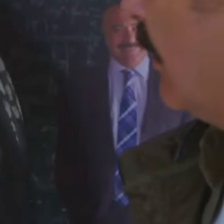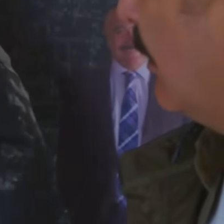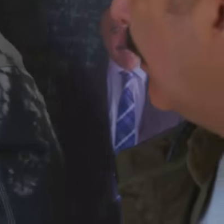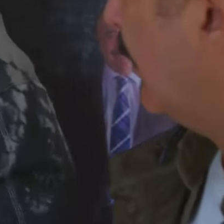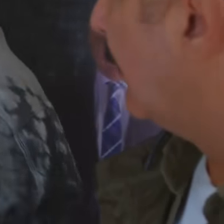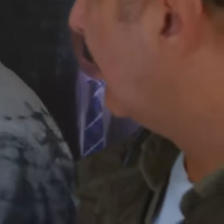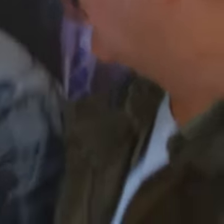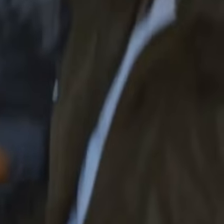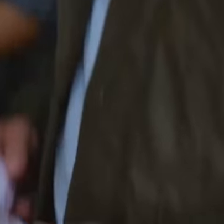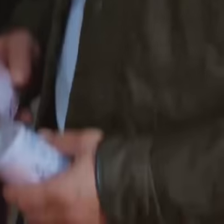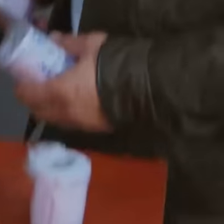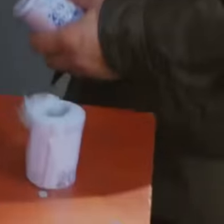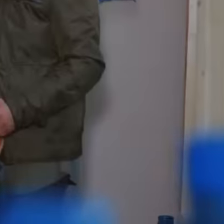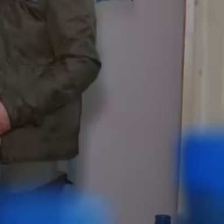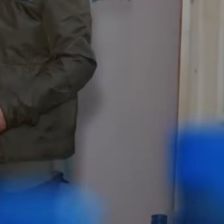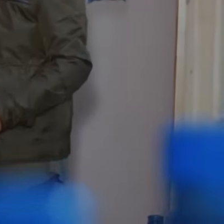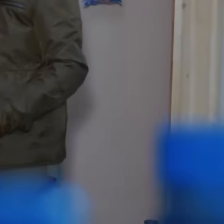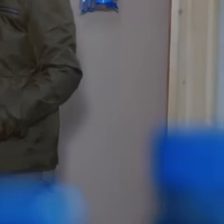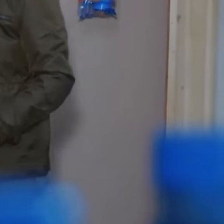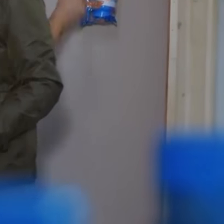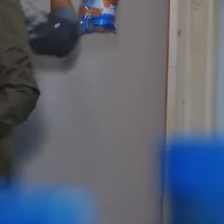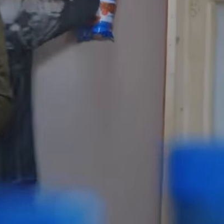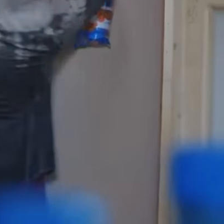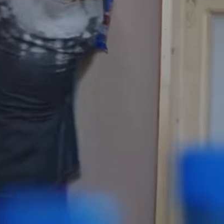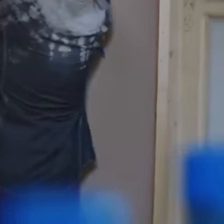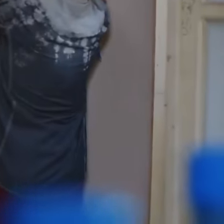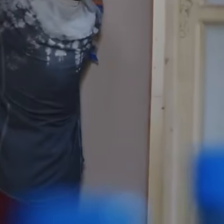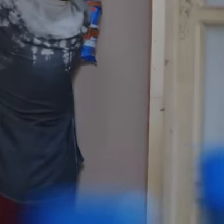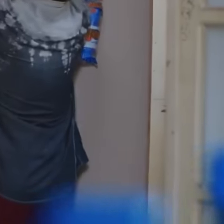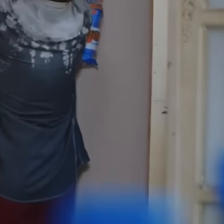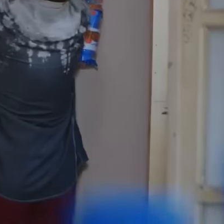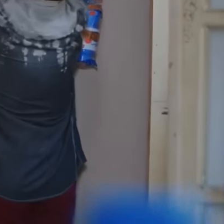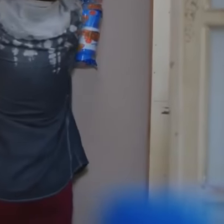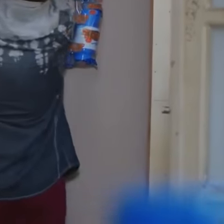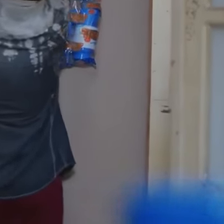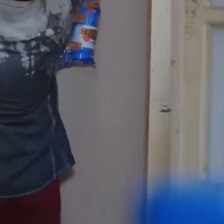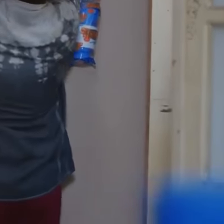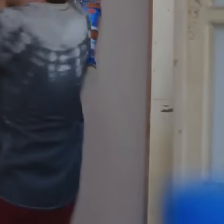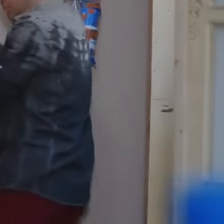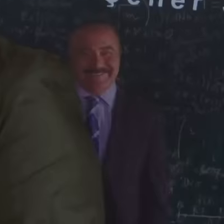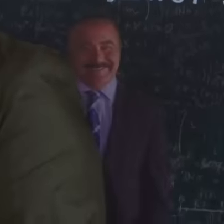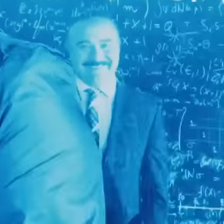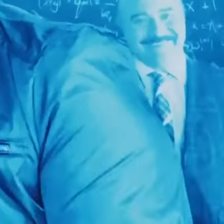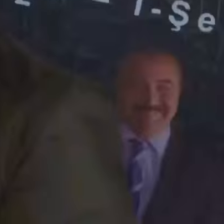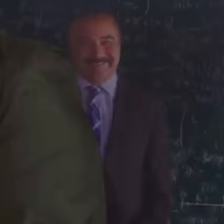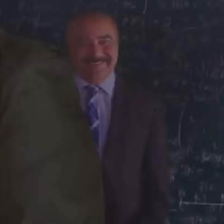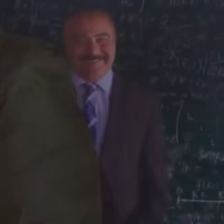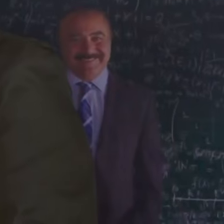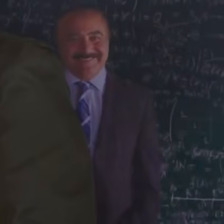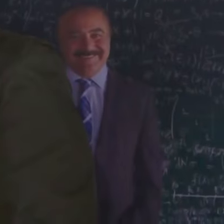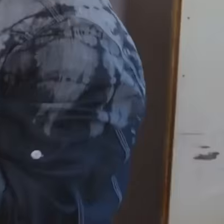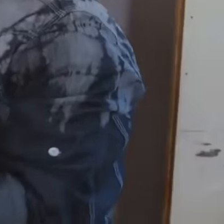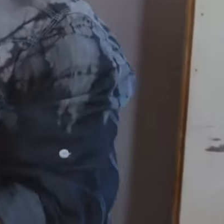Duvardaki fiyatlarımıza KDV dahildir yazılı zarf dosyanın arasından 20'lik desteği çıkardı. 1,5'luk